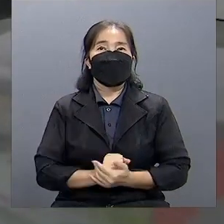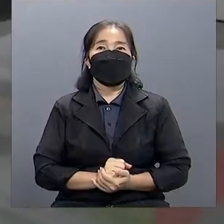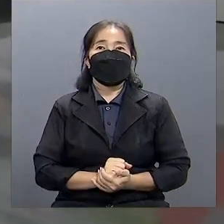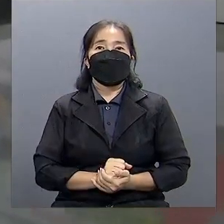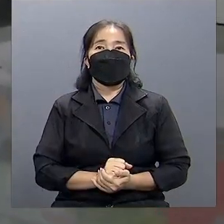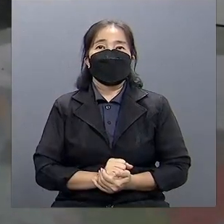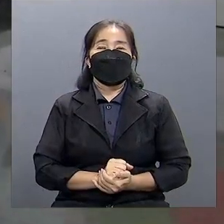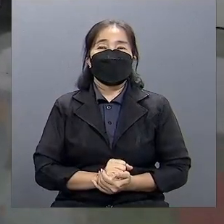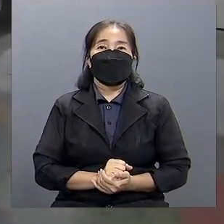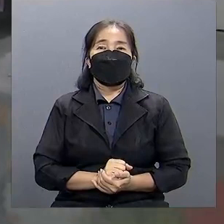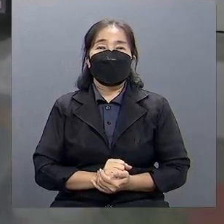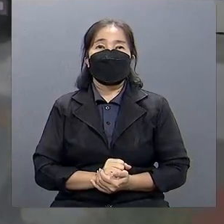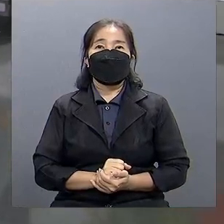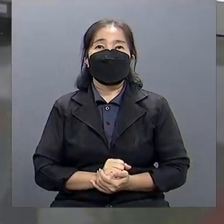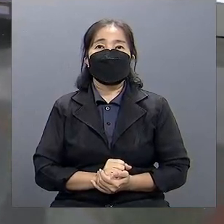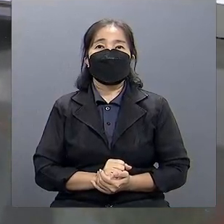เชิญค่ะ